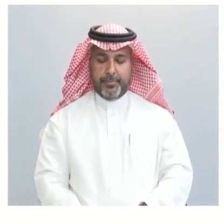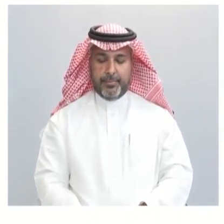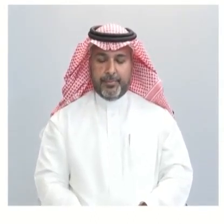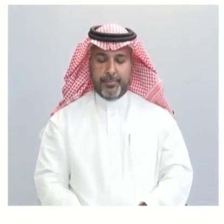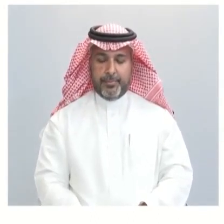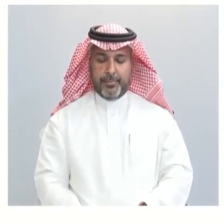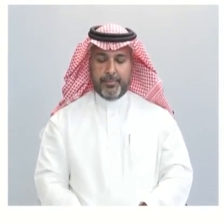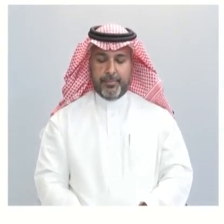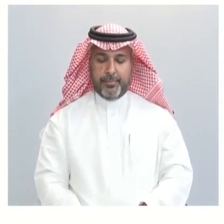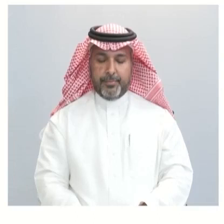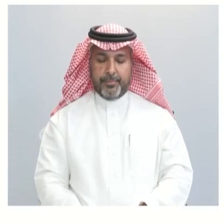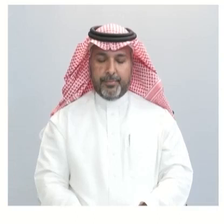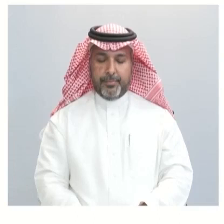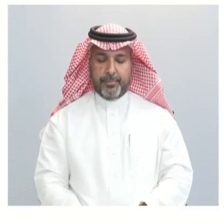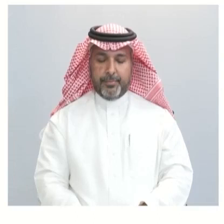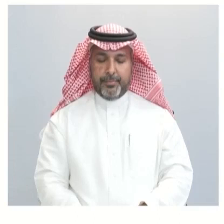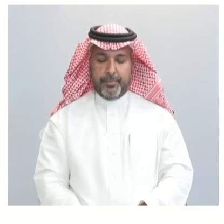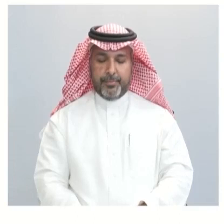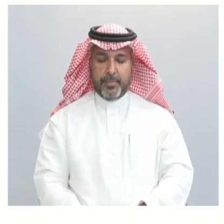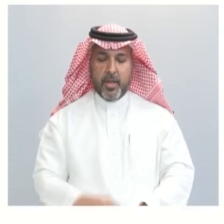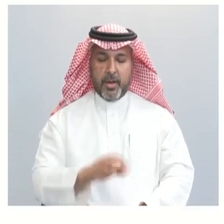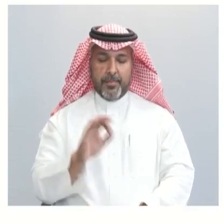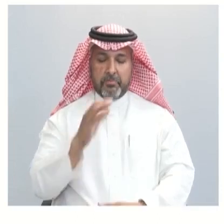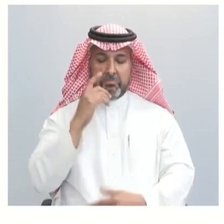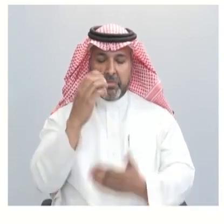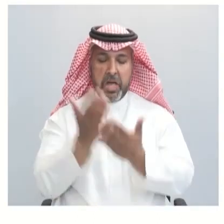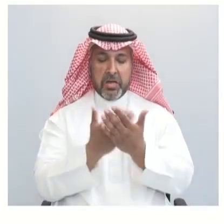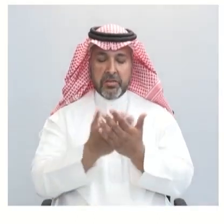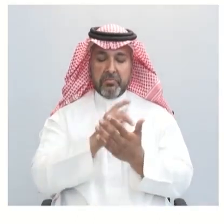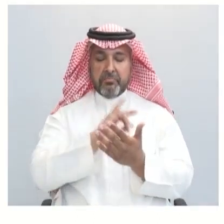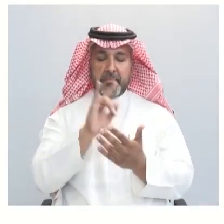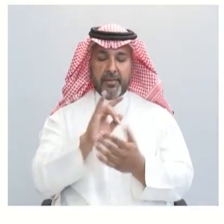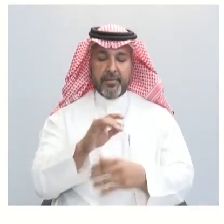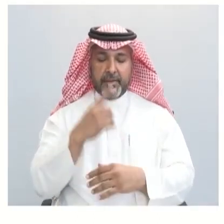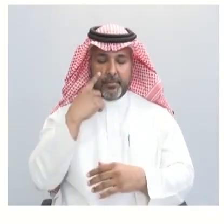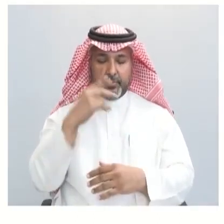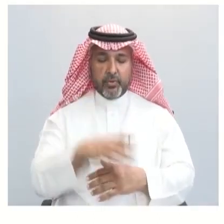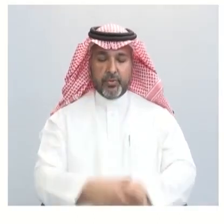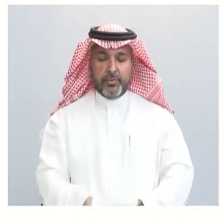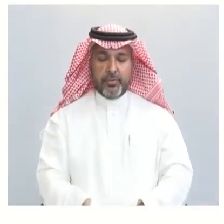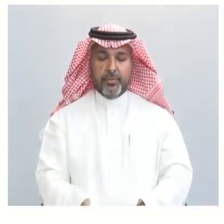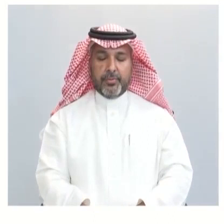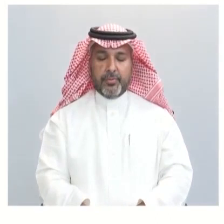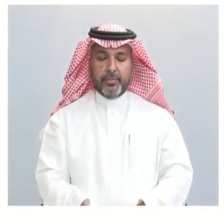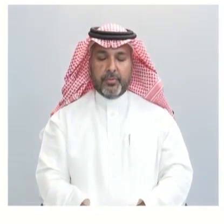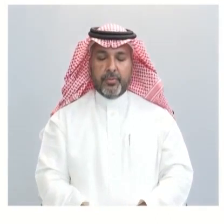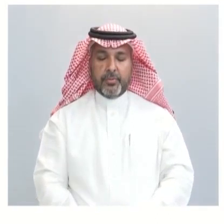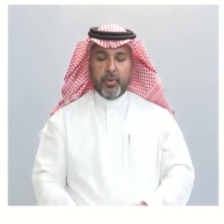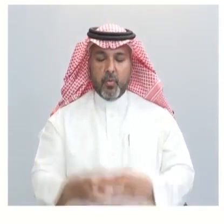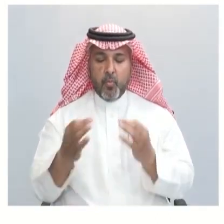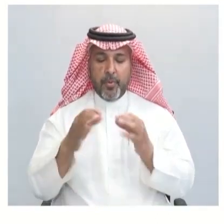الداله ولانه لا يمكن رسم هذه الداله دون رفع القلم عن الورقه لانها انقسمت قسمين لذا اختر قيما